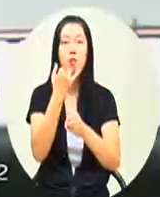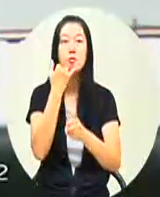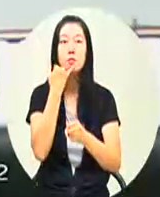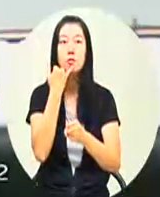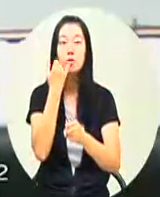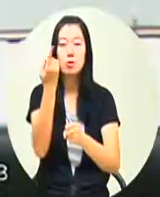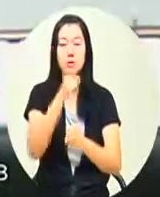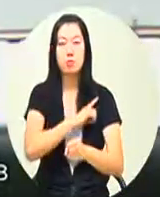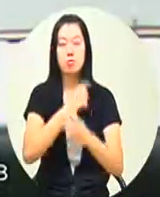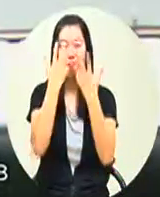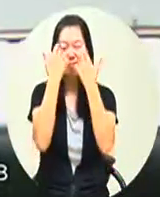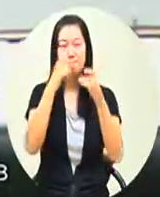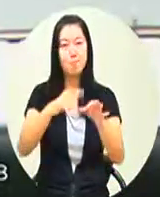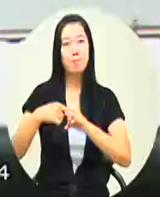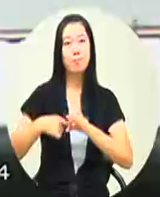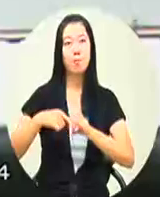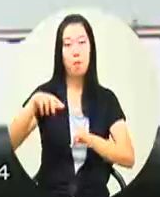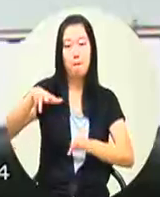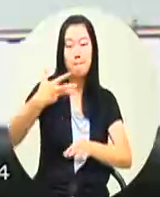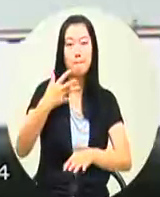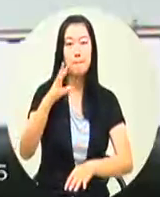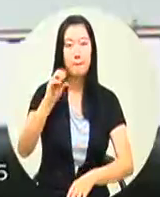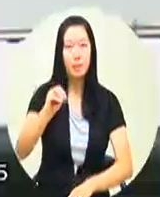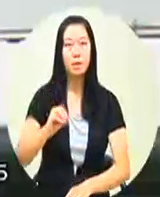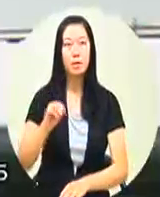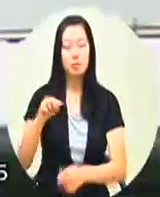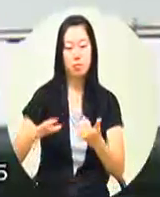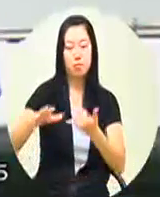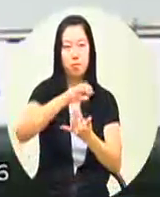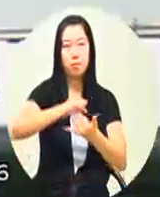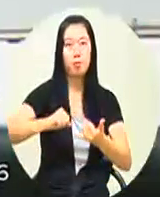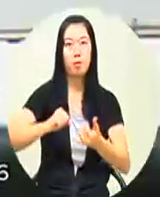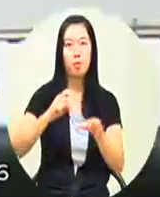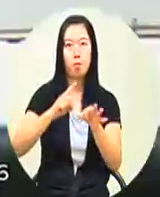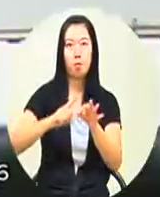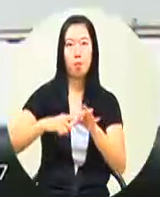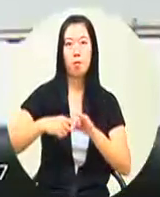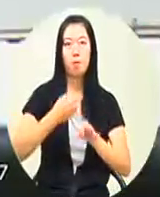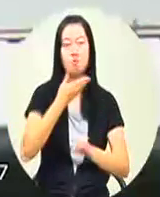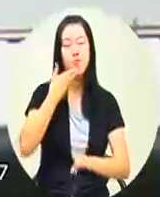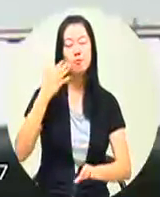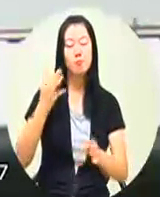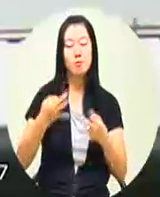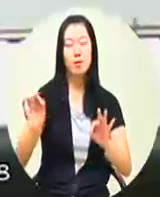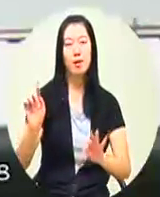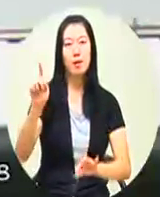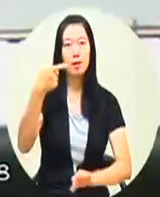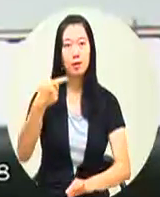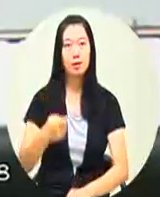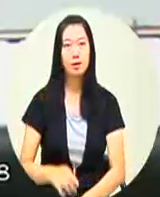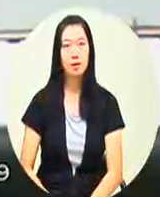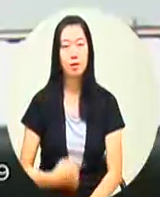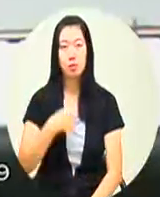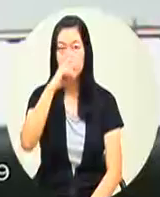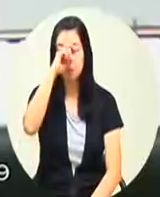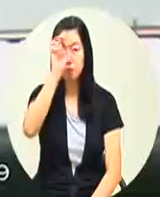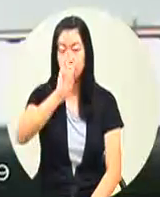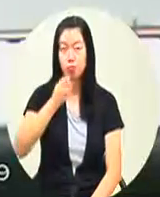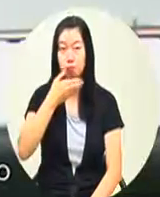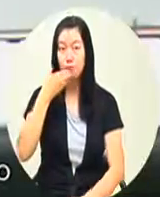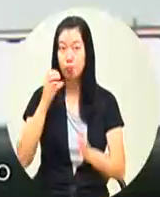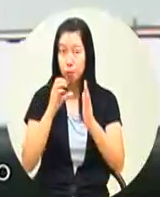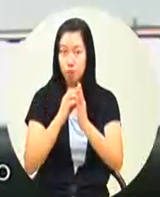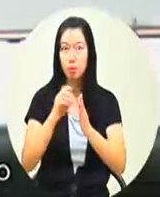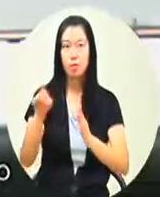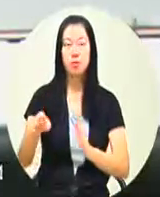800万。这是全台湾最好赚的工程，所以我希望水利局局长对这一